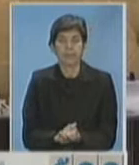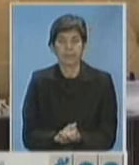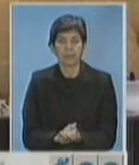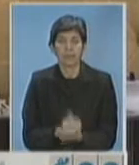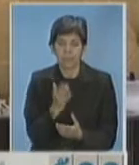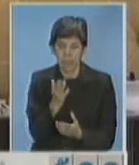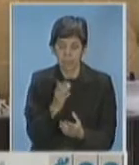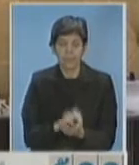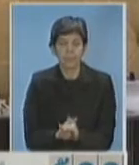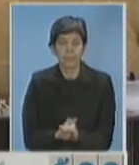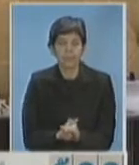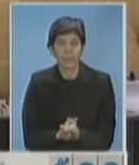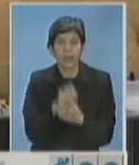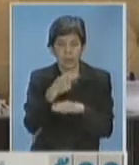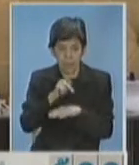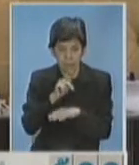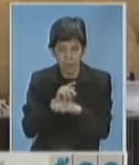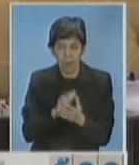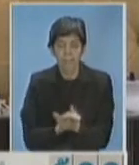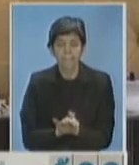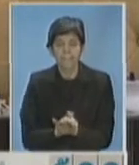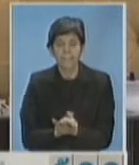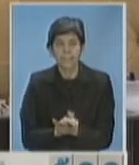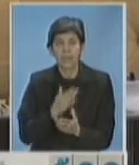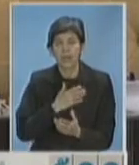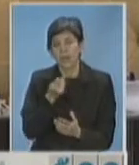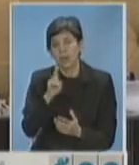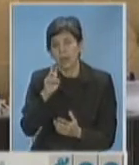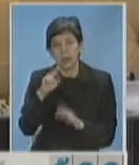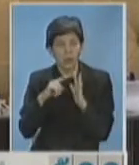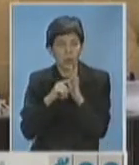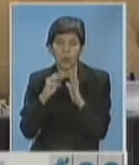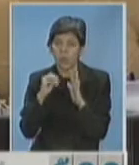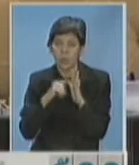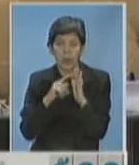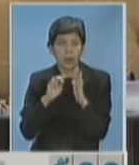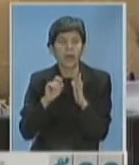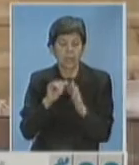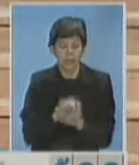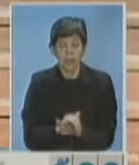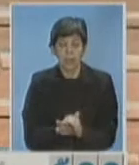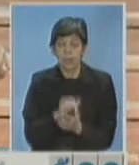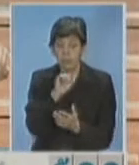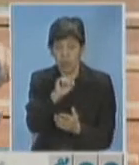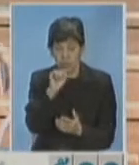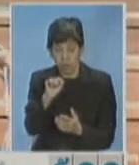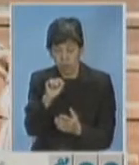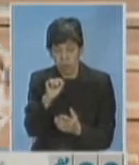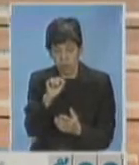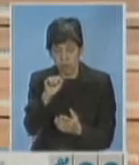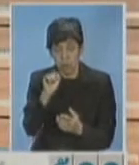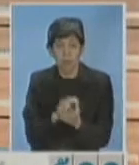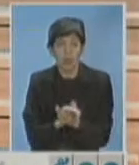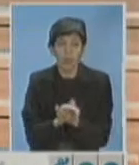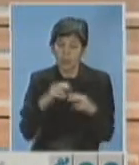เชิญครูมานิตครับ ท่านประธานที่เคารพผมครูมานิตสังพุ่มสมาชิกสภาผู้แทนราษฎ